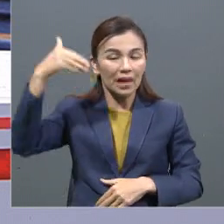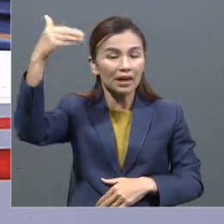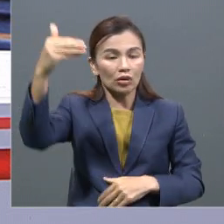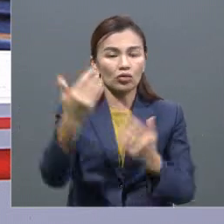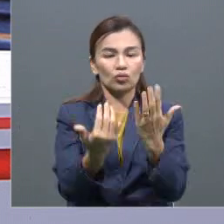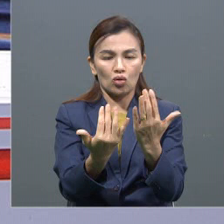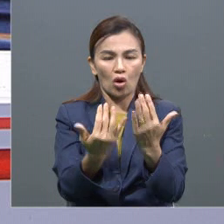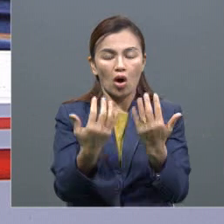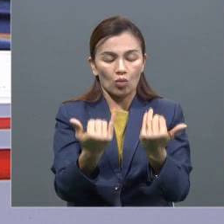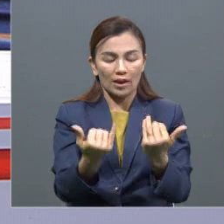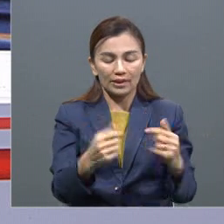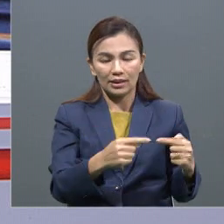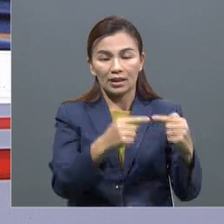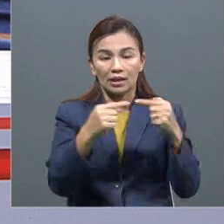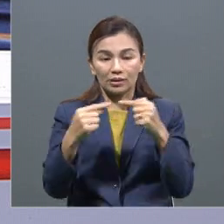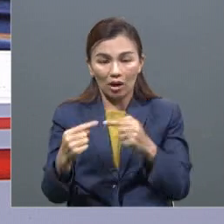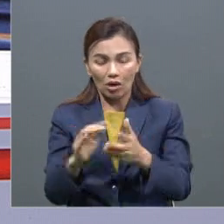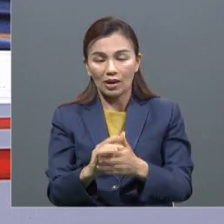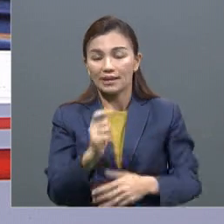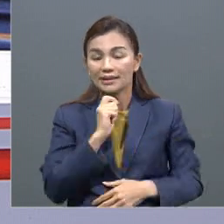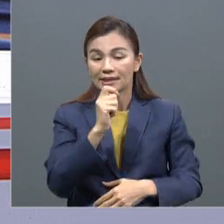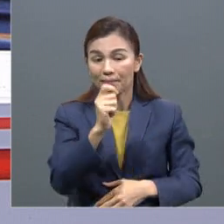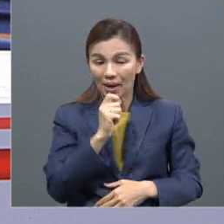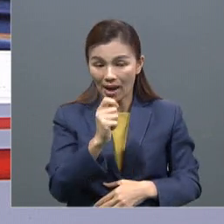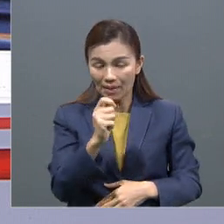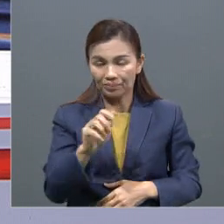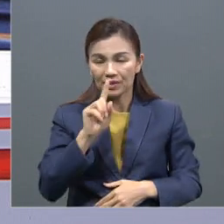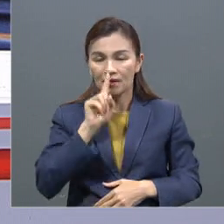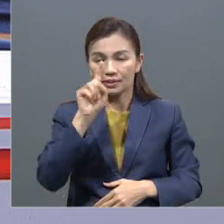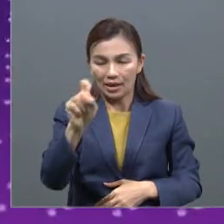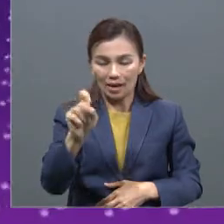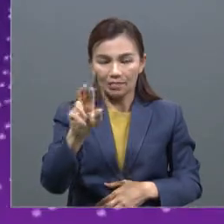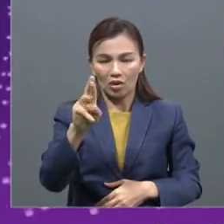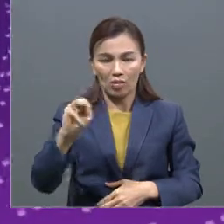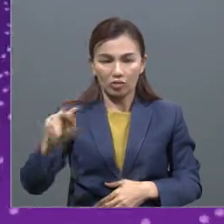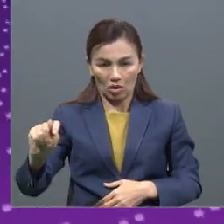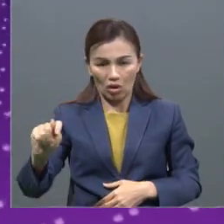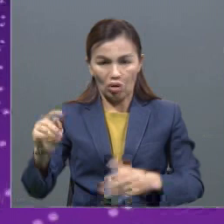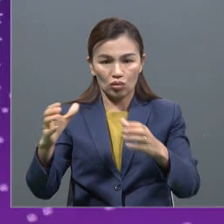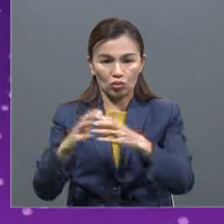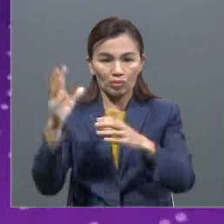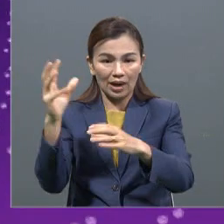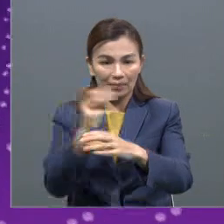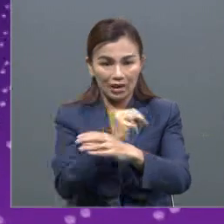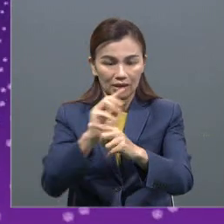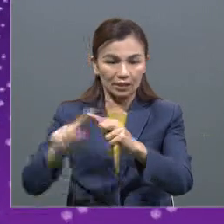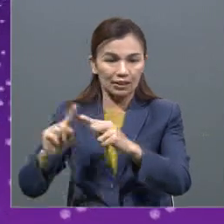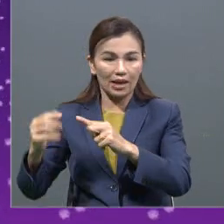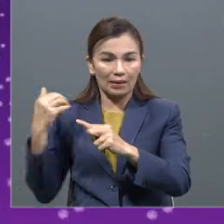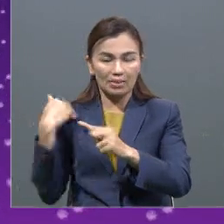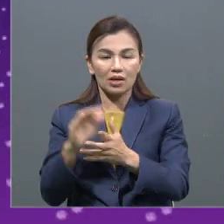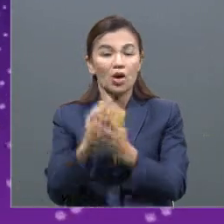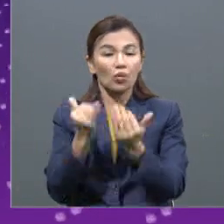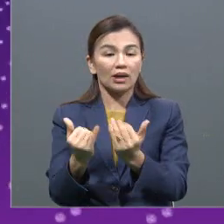วันนี้ก็ต่อเนื่องมีการไปสัมภาษณ์ไปสอบถามรัฐมนตรีแล้วก็แกนนำหลายๆพรรคนะเดี๋ยวไปไล่เรียงกันว่าแต่ละคนม